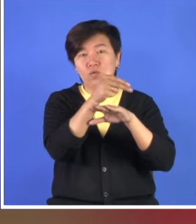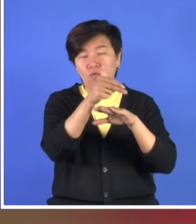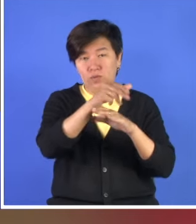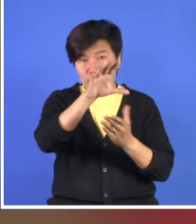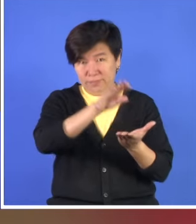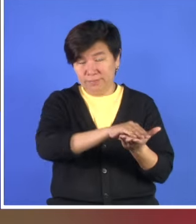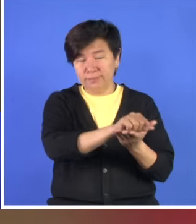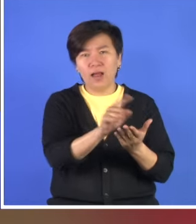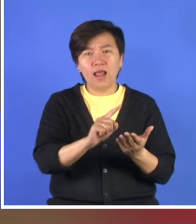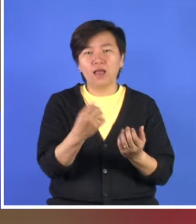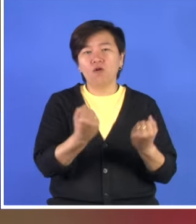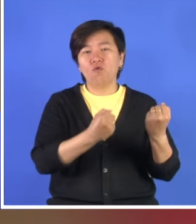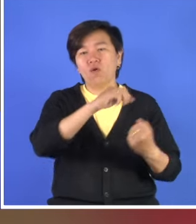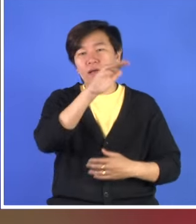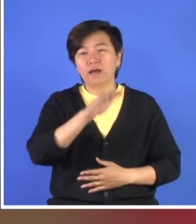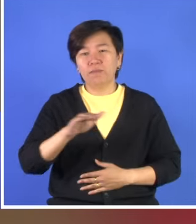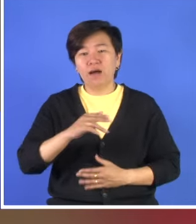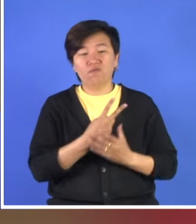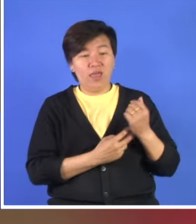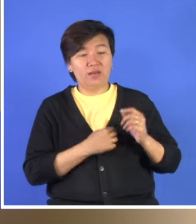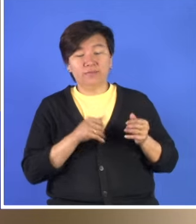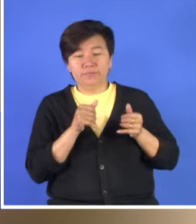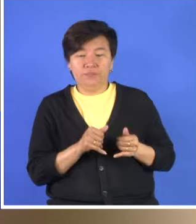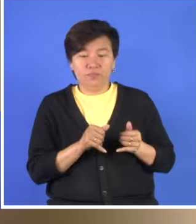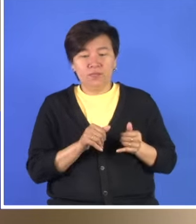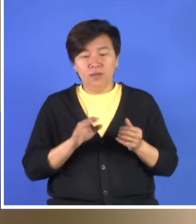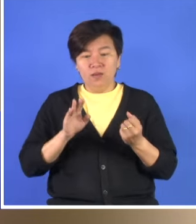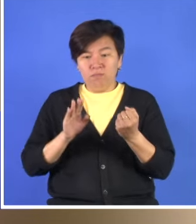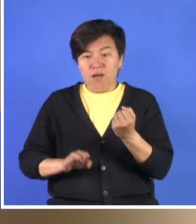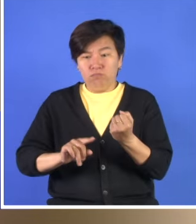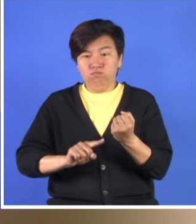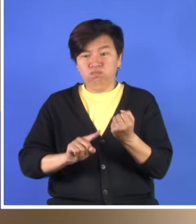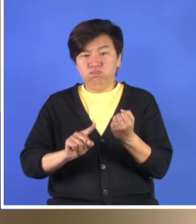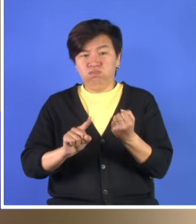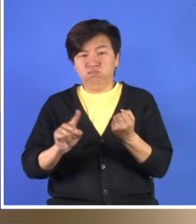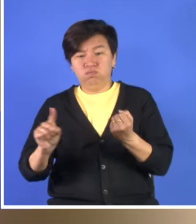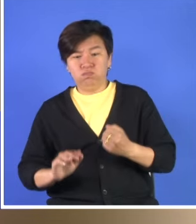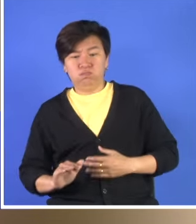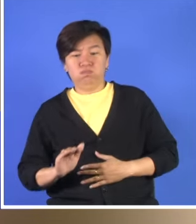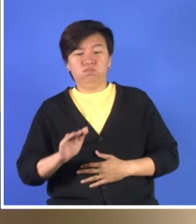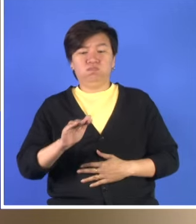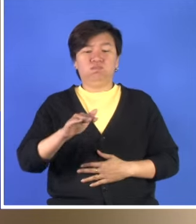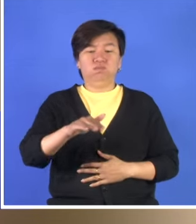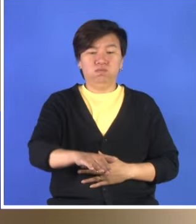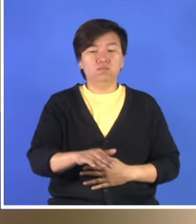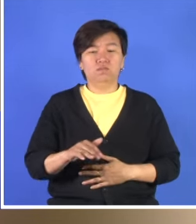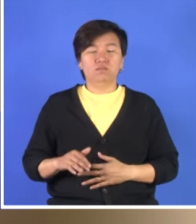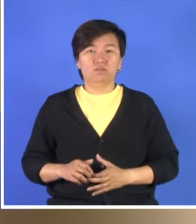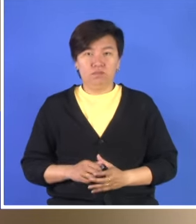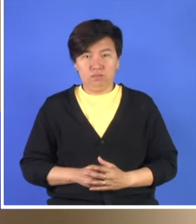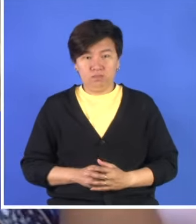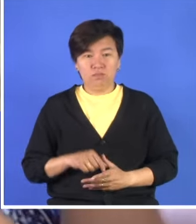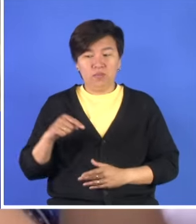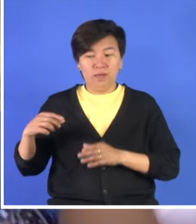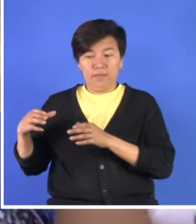ในหมู่บ้านแล้วจังหวะที่ขึ้นลูกระนาดมันต้องบื้นขึ้นไปแบบนี้กลุ่มที่เป็นอริกันมาเดินอยู่แล้วเนี่ยหมายหั